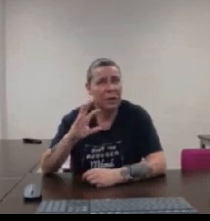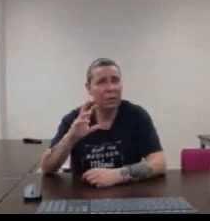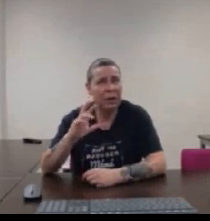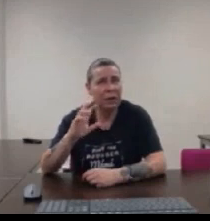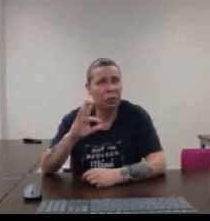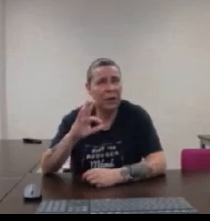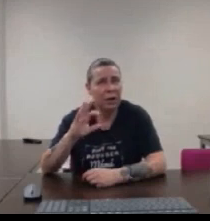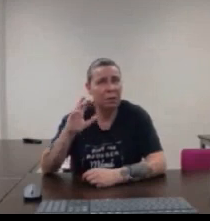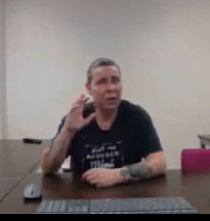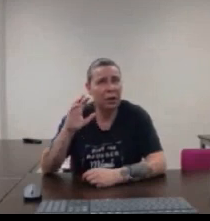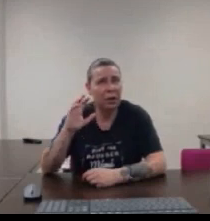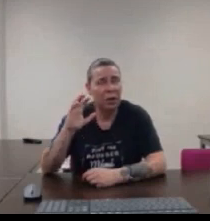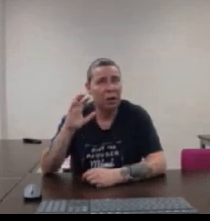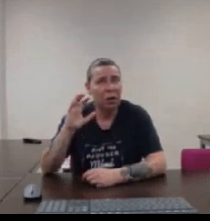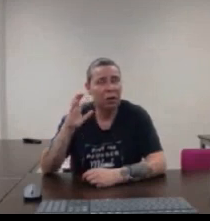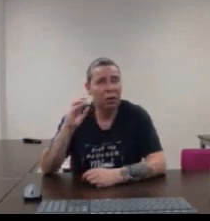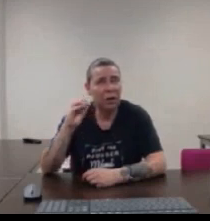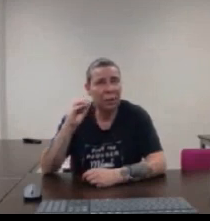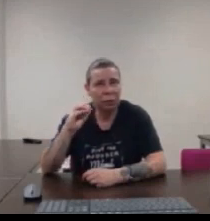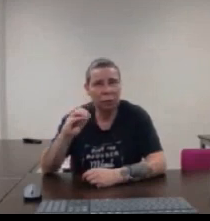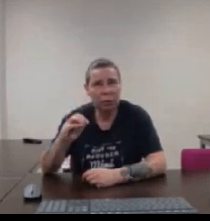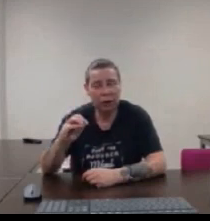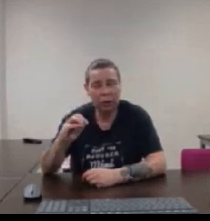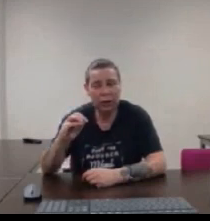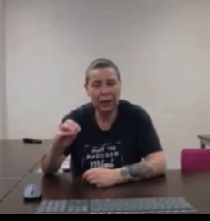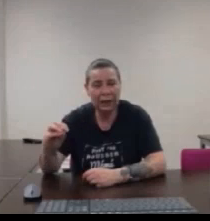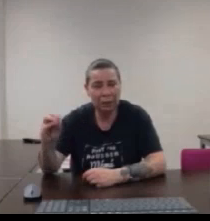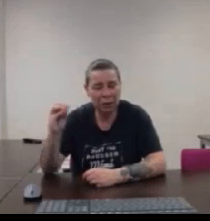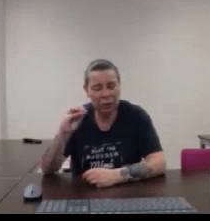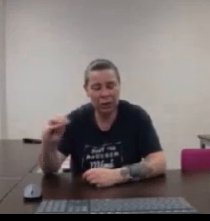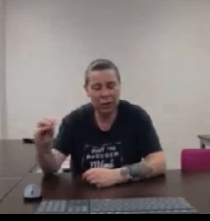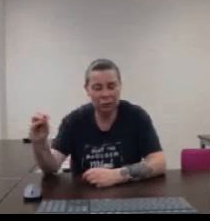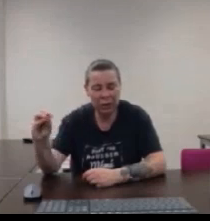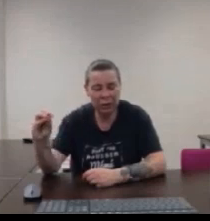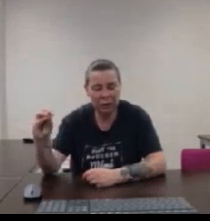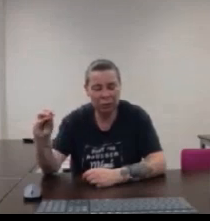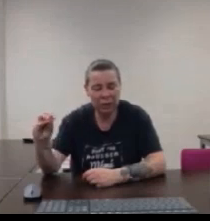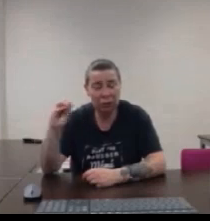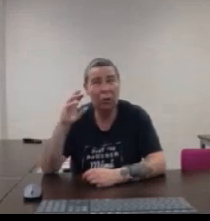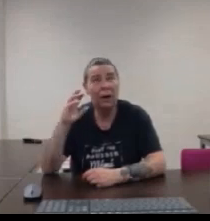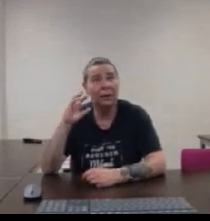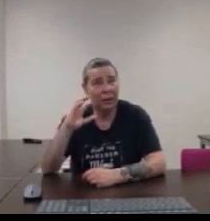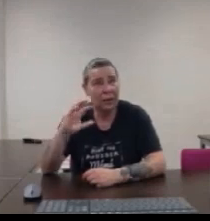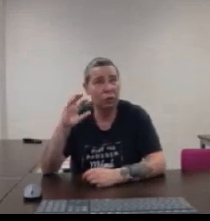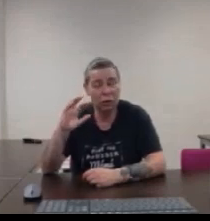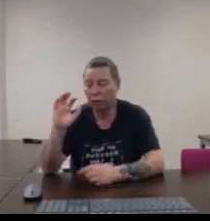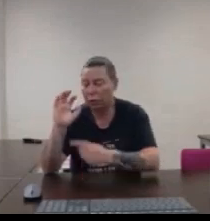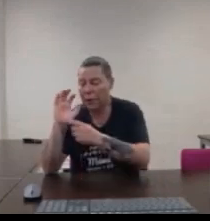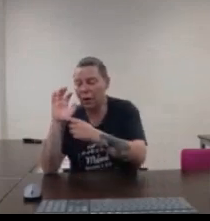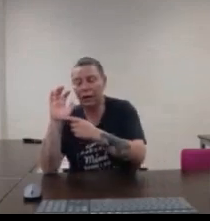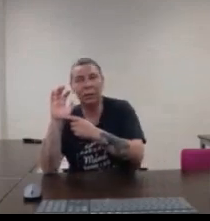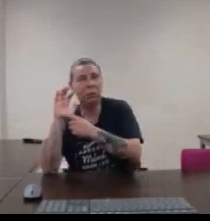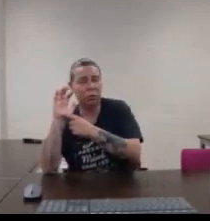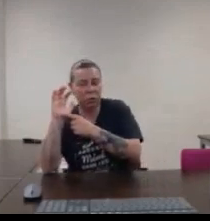Je ne l'ai pas verbalisé tout à l'heure, mais la prévention du syndrome du canal carpien, je vous avais dit que je vous donnerais des astuces là-dessus, c'est